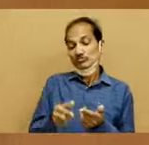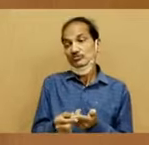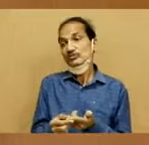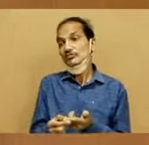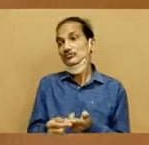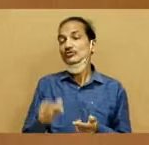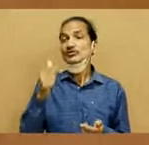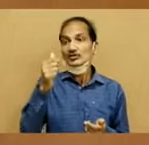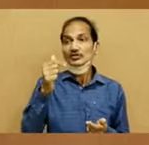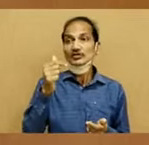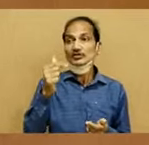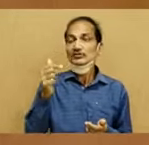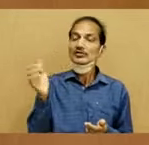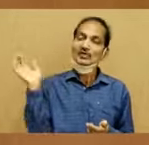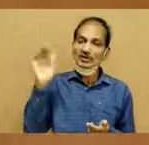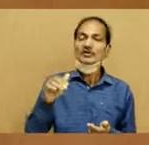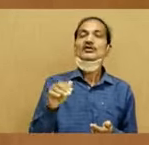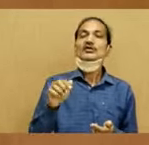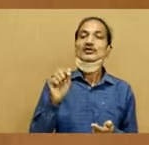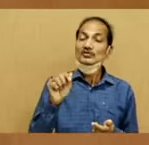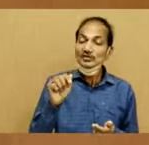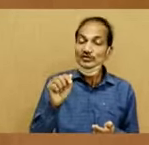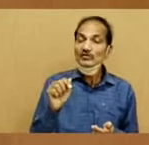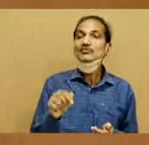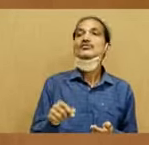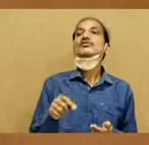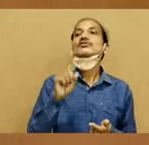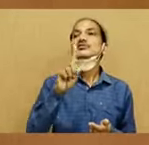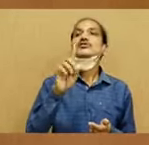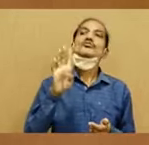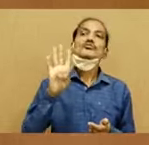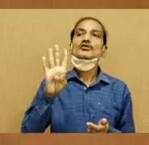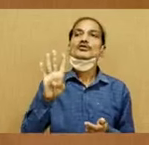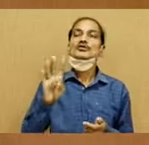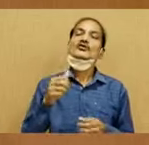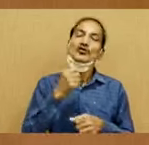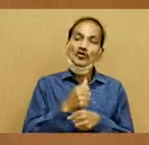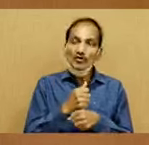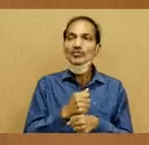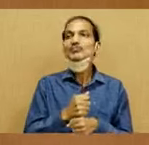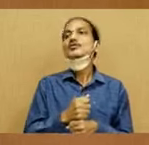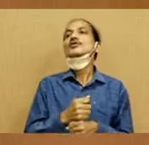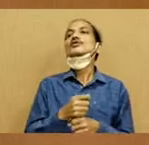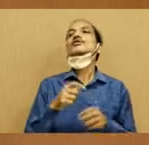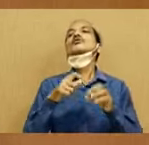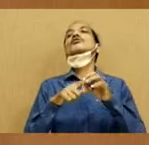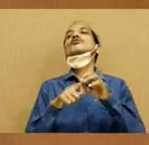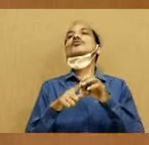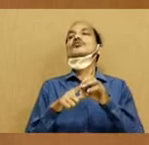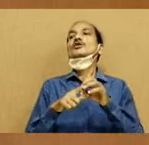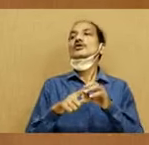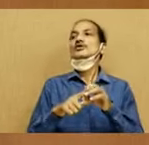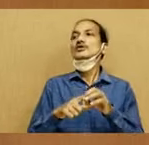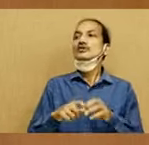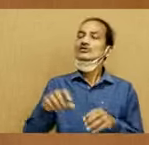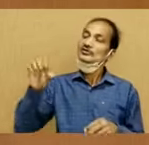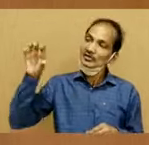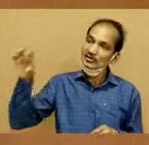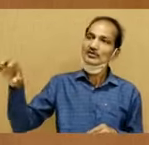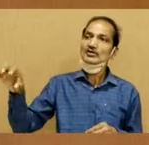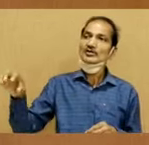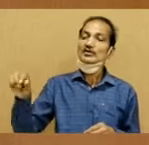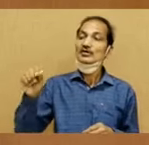ତାଙ୍କେ 28 ଦିନ 14 ଦିନ ରହିଲେ ଗଭର୍ଣ୍ଣମେଣ୍ଟ କ୍ୱାରେଣ୍ଟାଇନ୍ରେ ରହିଲେ ଏବଂ ତାପରେ 14 ଦିନ ସେ ଘର କ୍ୱାରେଣ୍ଟାଇନ୍ରେ ରହୁଛନ୍ତି। ତେଣୁ